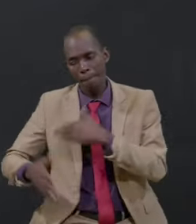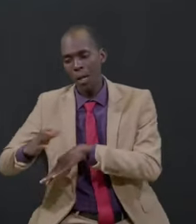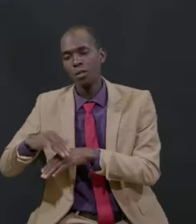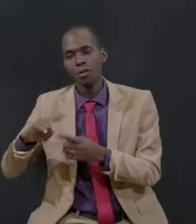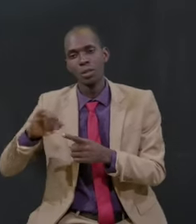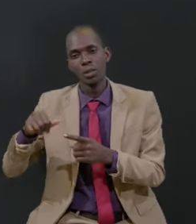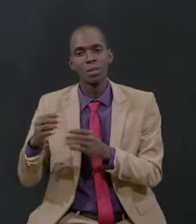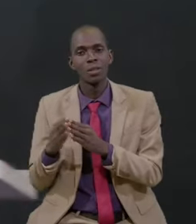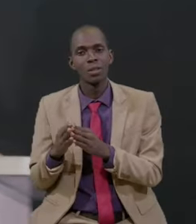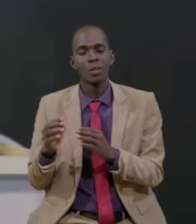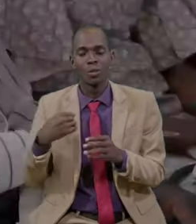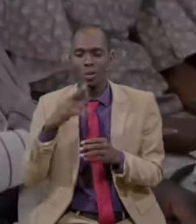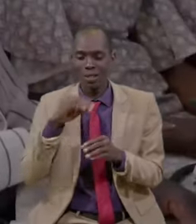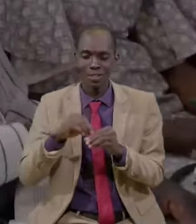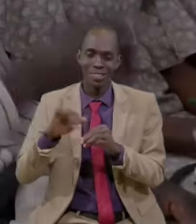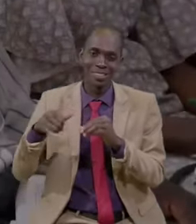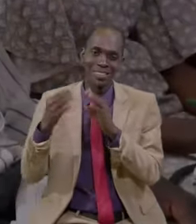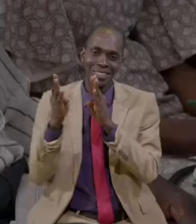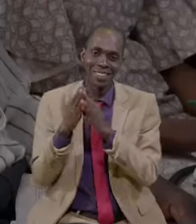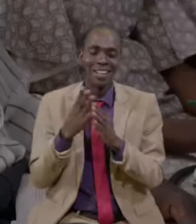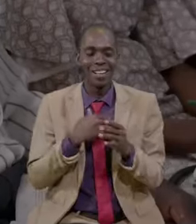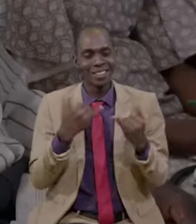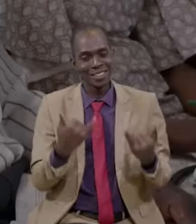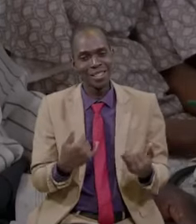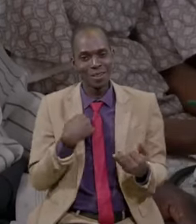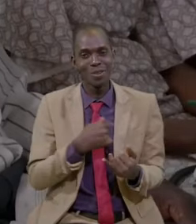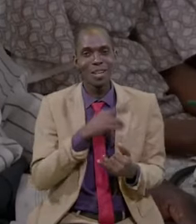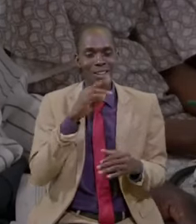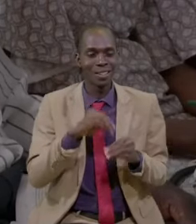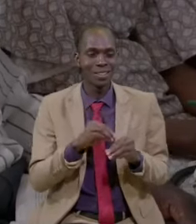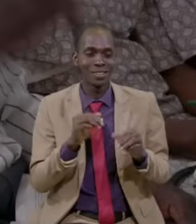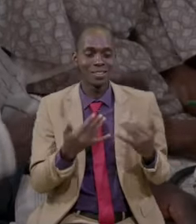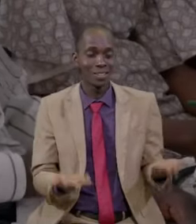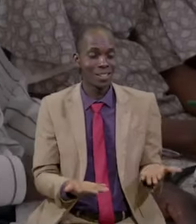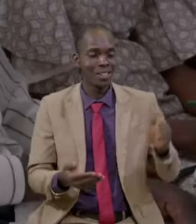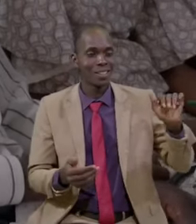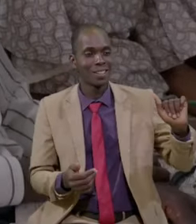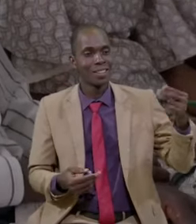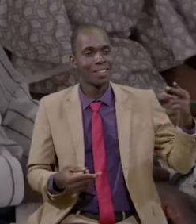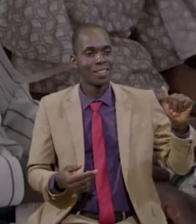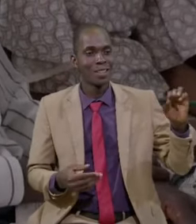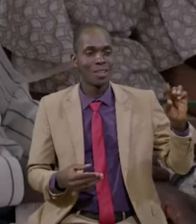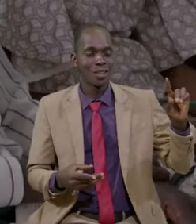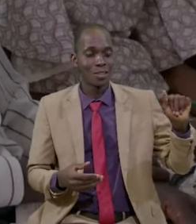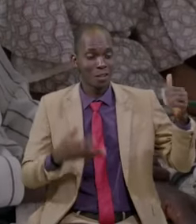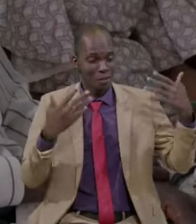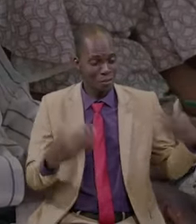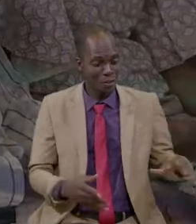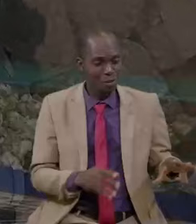nous sommes à Oda. Après Oda, nous irons ailleurs. Ils disent au pasteur,